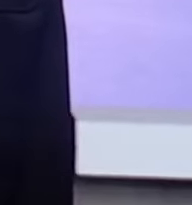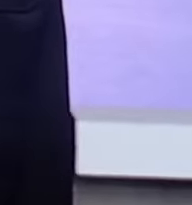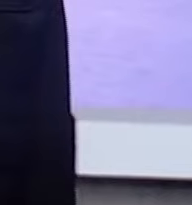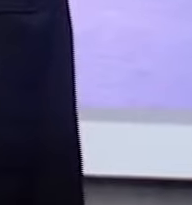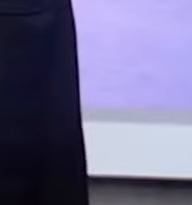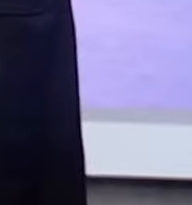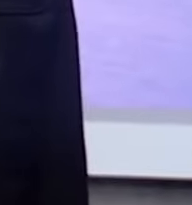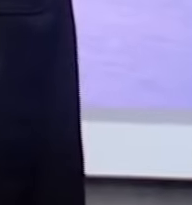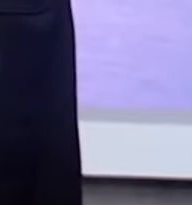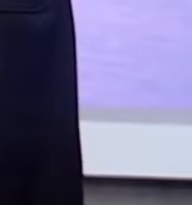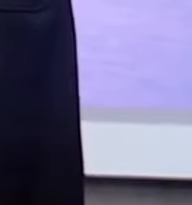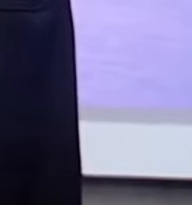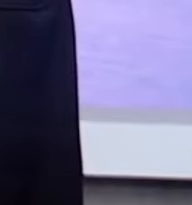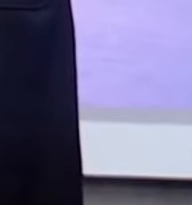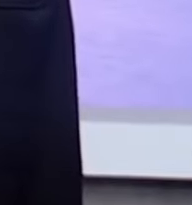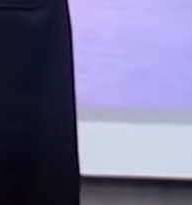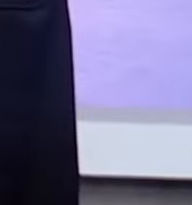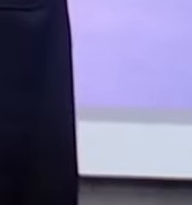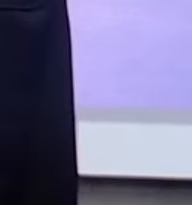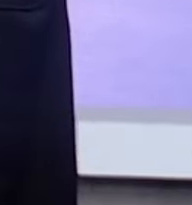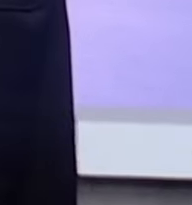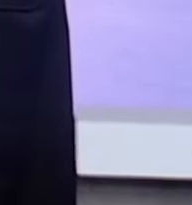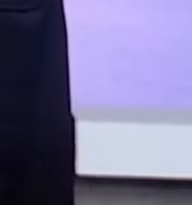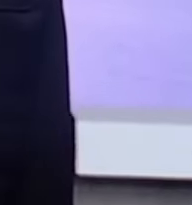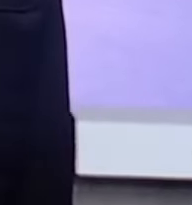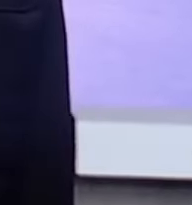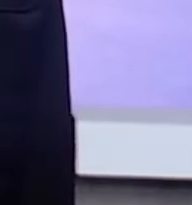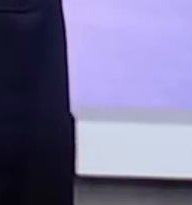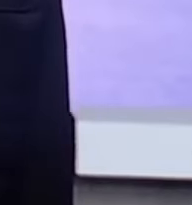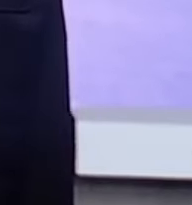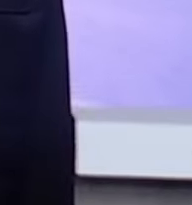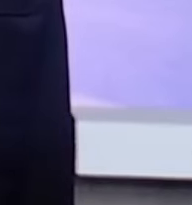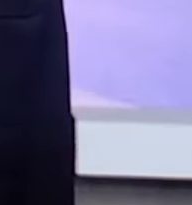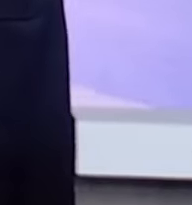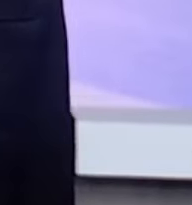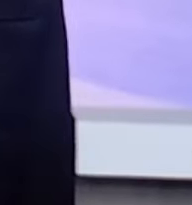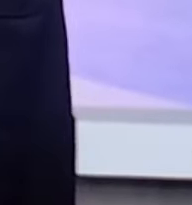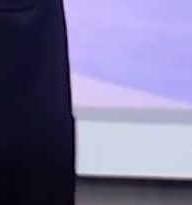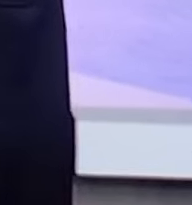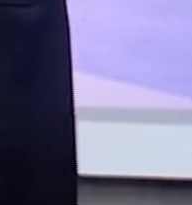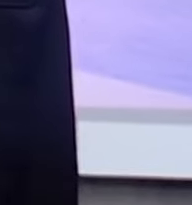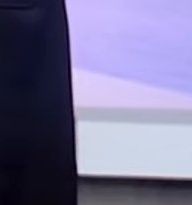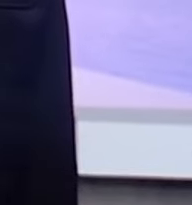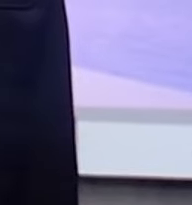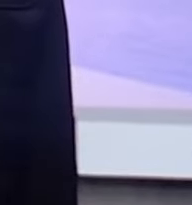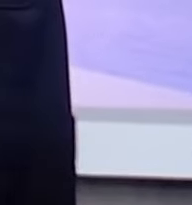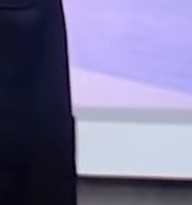tayong maging saksi. Mag-subscribe sa GMA Integrated News sa YouTube at para sa mga kapuso abroad,